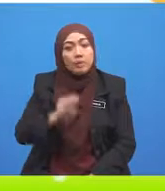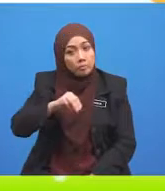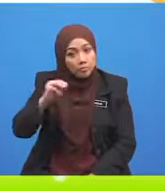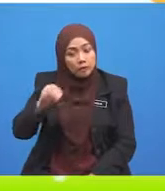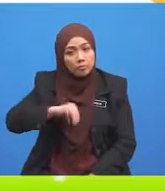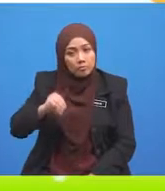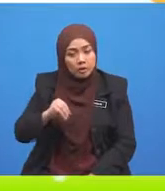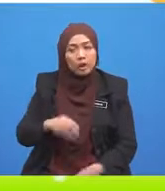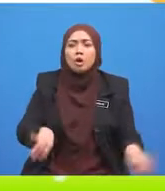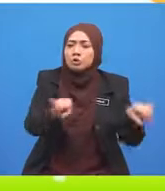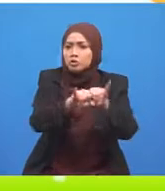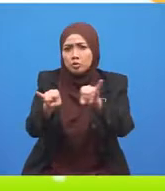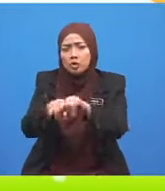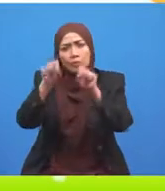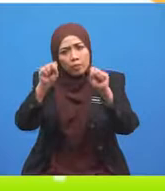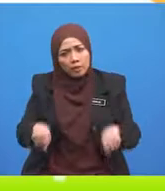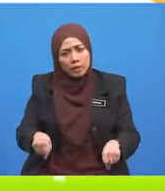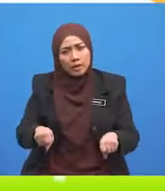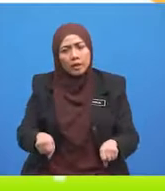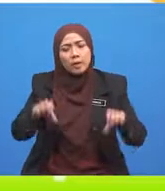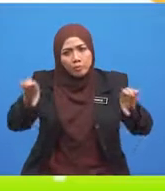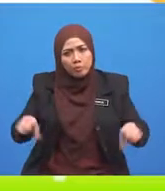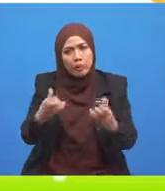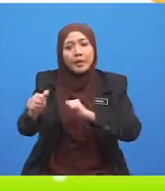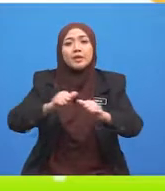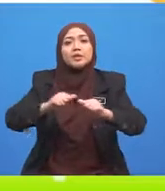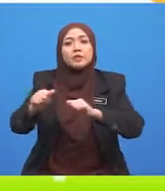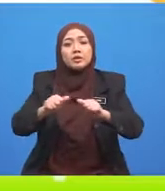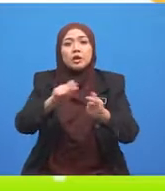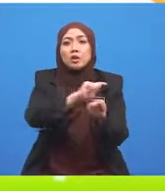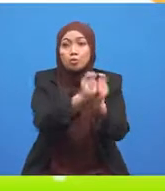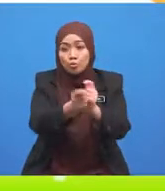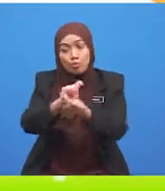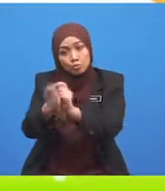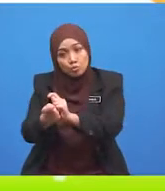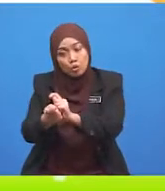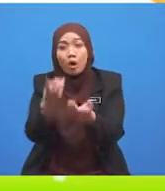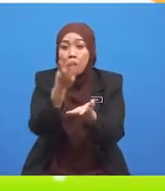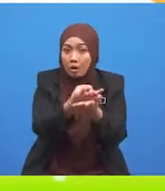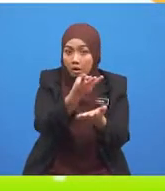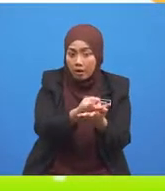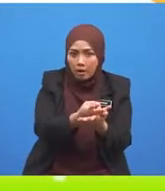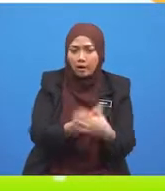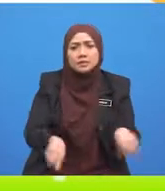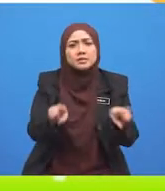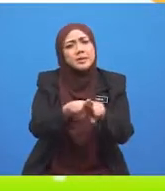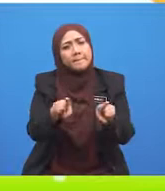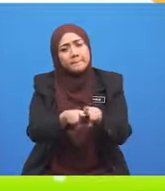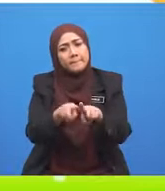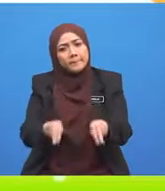Murid-murid juga boleh menjalankan aktiviti pertukaran wang yang sama nilai